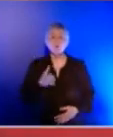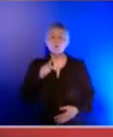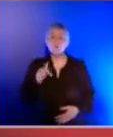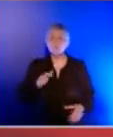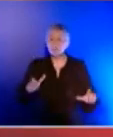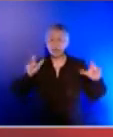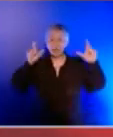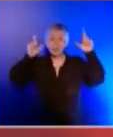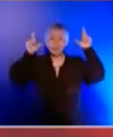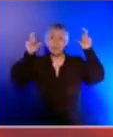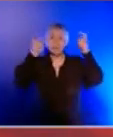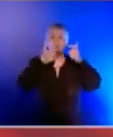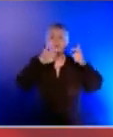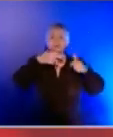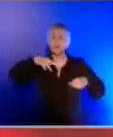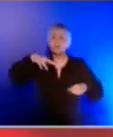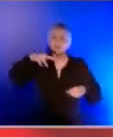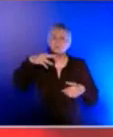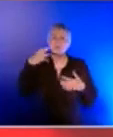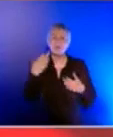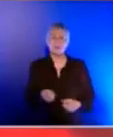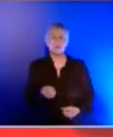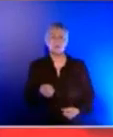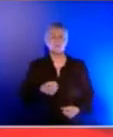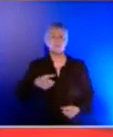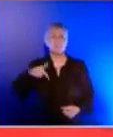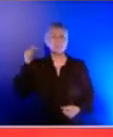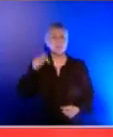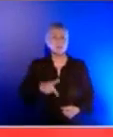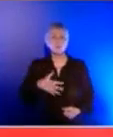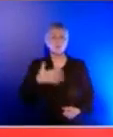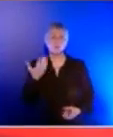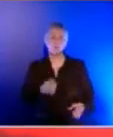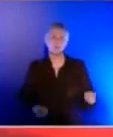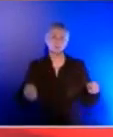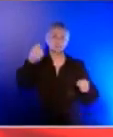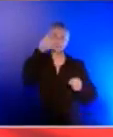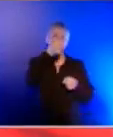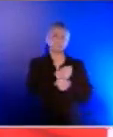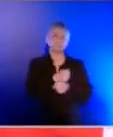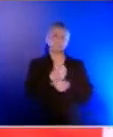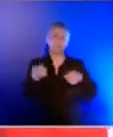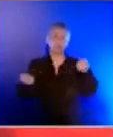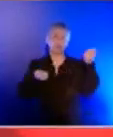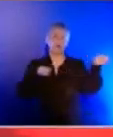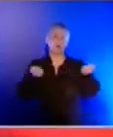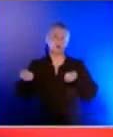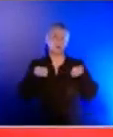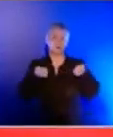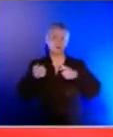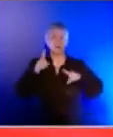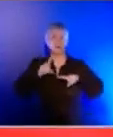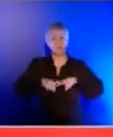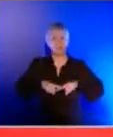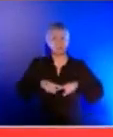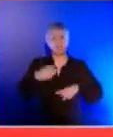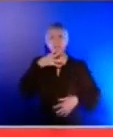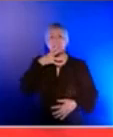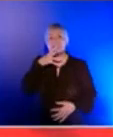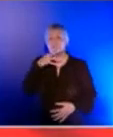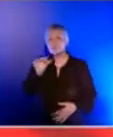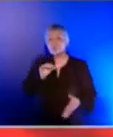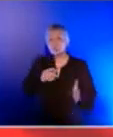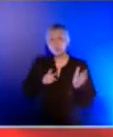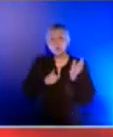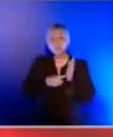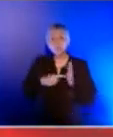πλειοψηφίας για την προοδευτική αριστερή διακυβέρνηση της χώρας. Και γι' αυτό απαιτείται μια μεγάλη κοινωνική συμμαχία